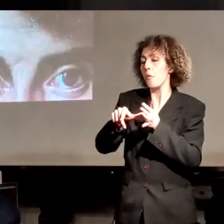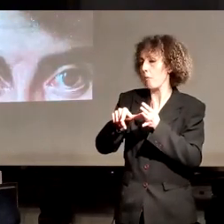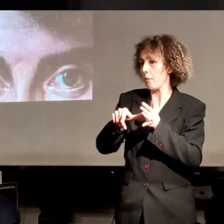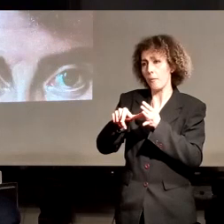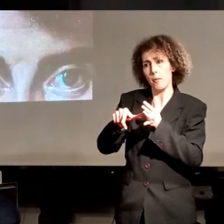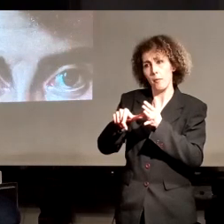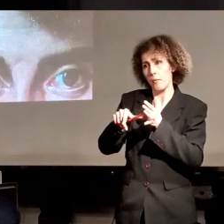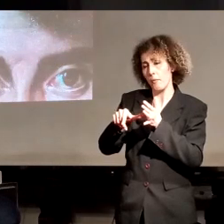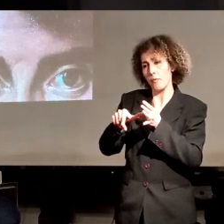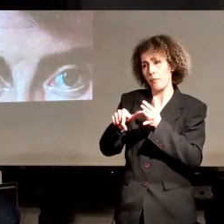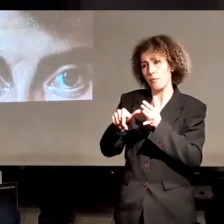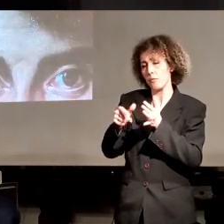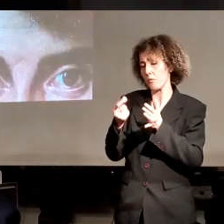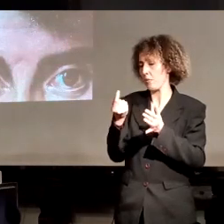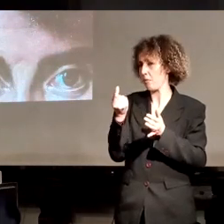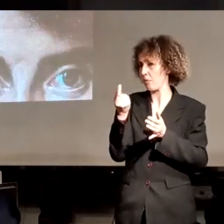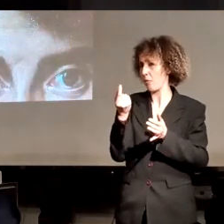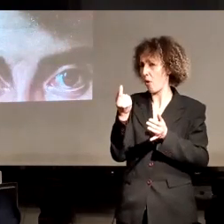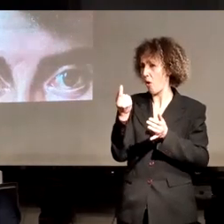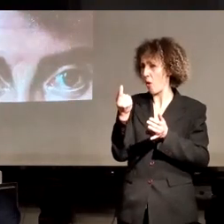solo pochi secondi